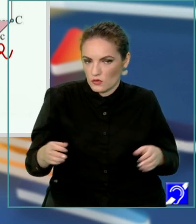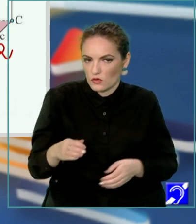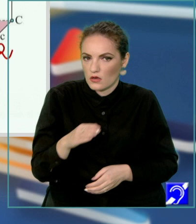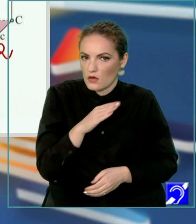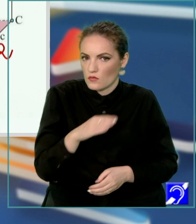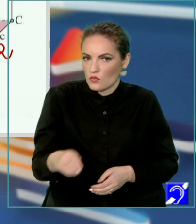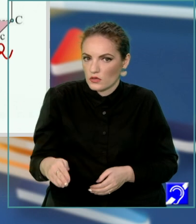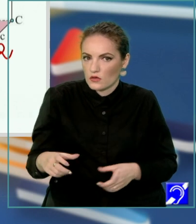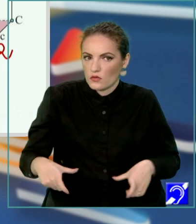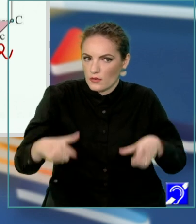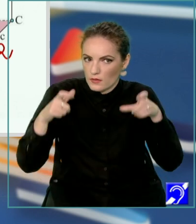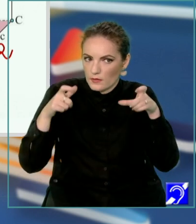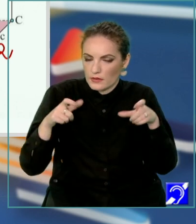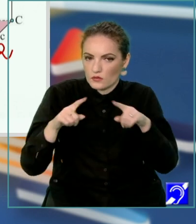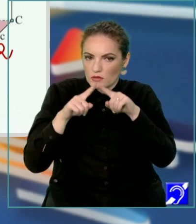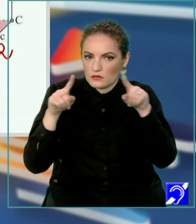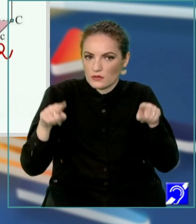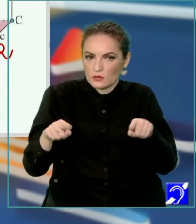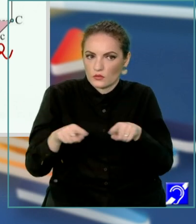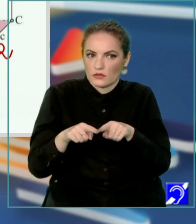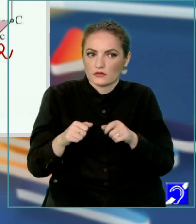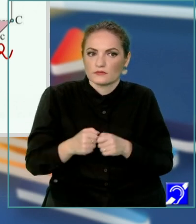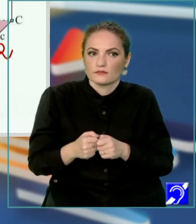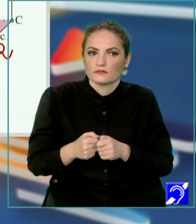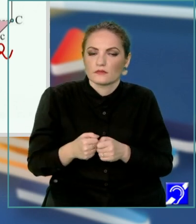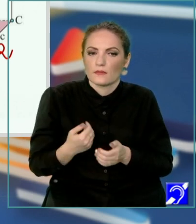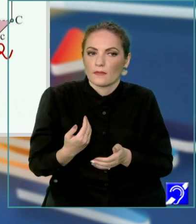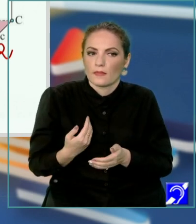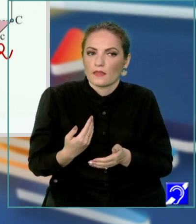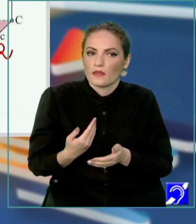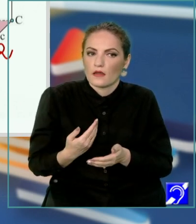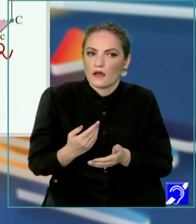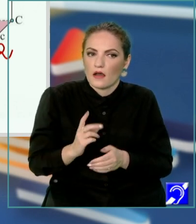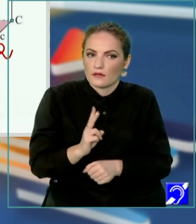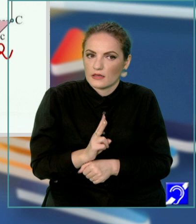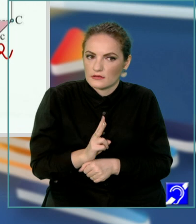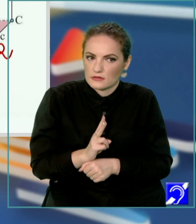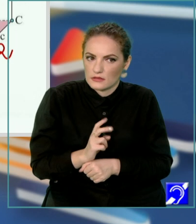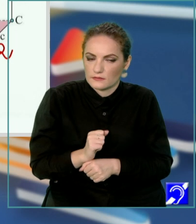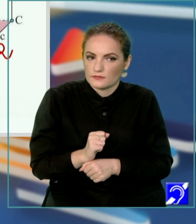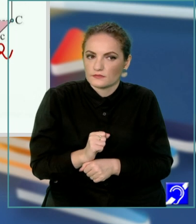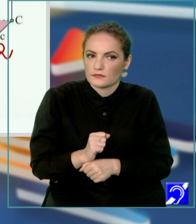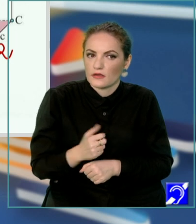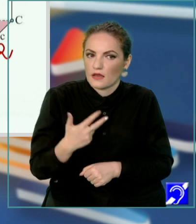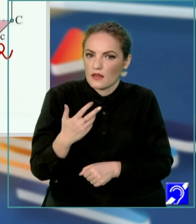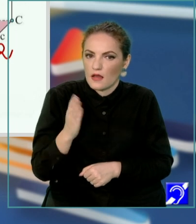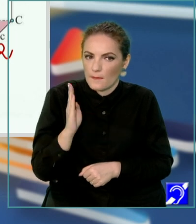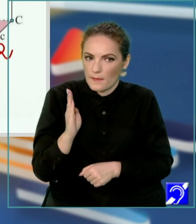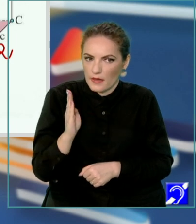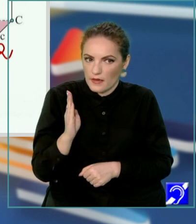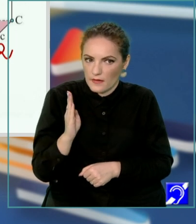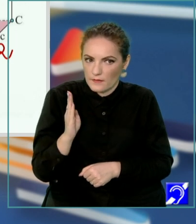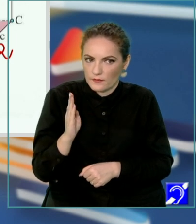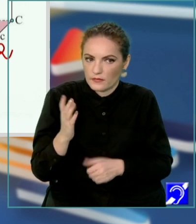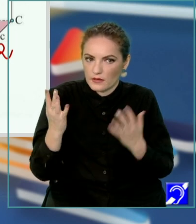paralelipipedului dreptunghic pentru a face distincția la punctul B Se cere suma dimensiunilor